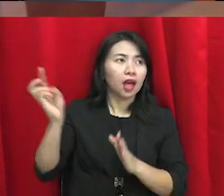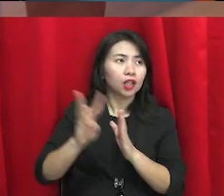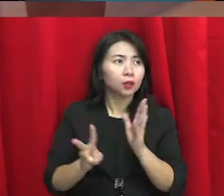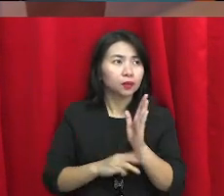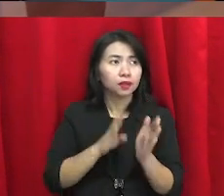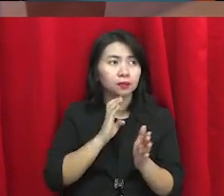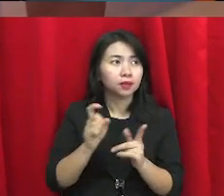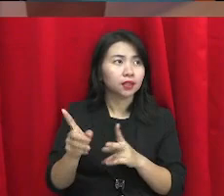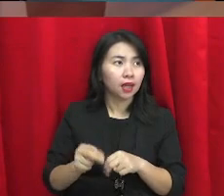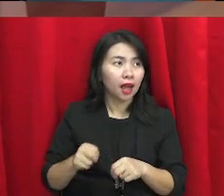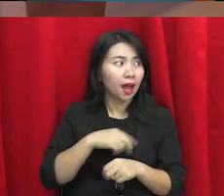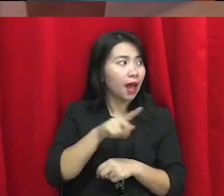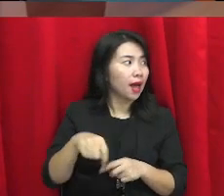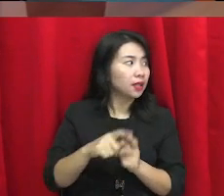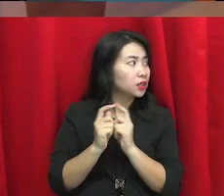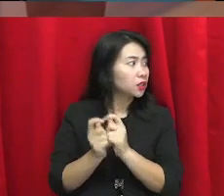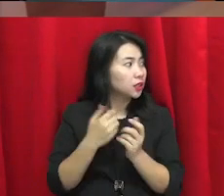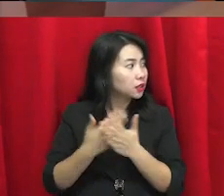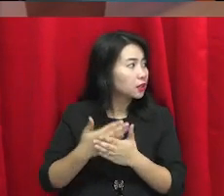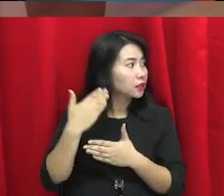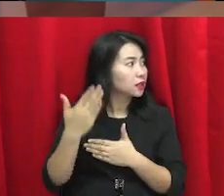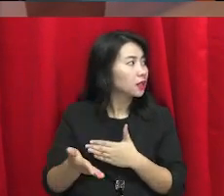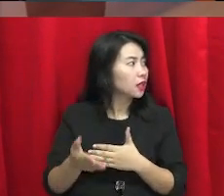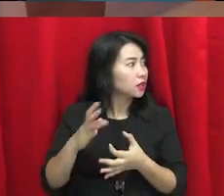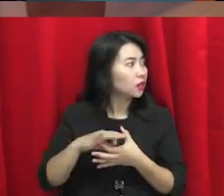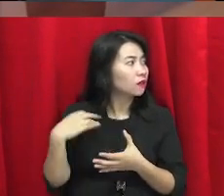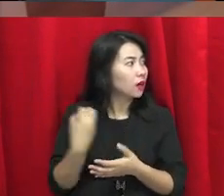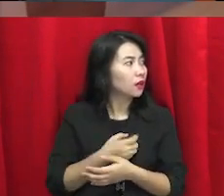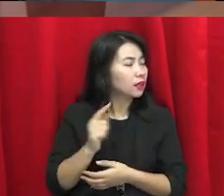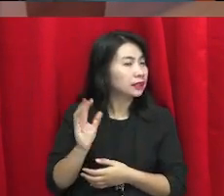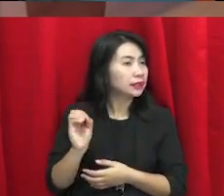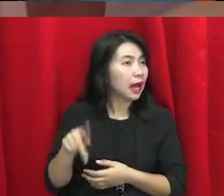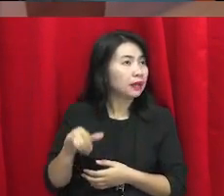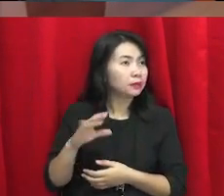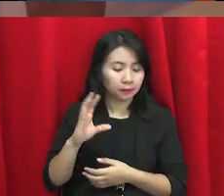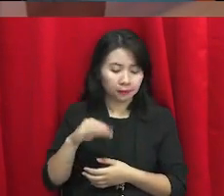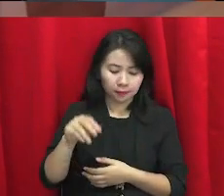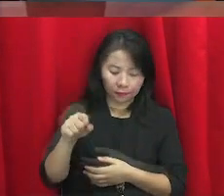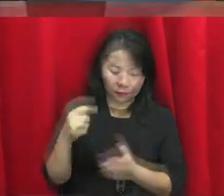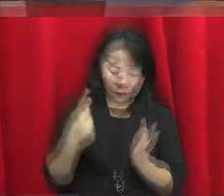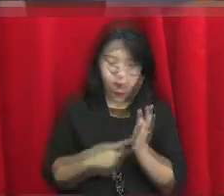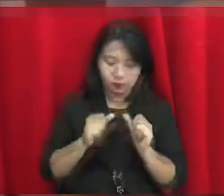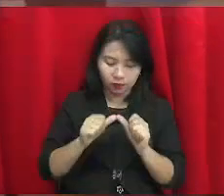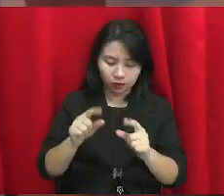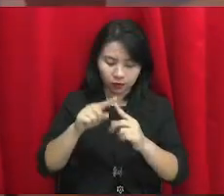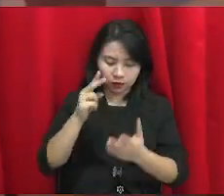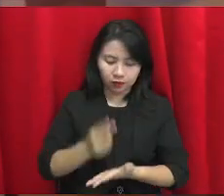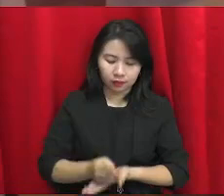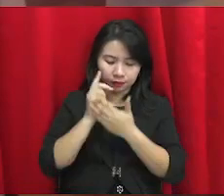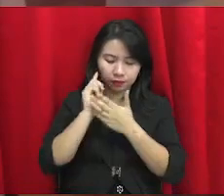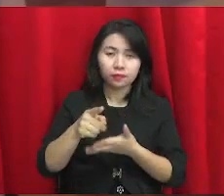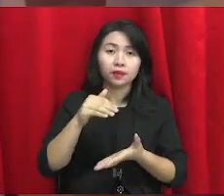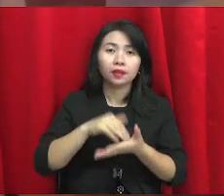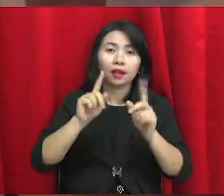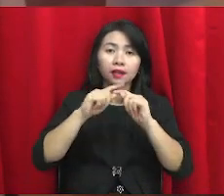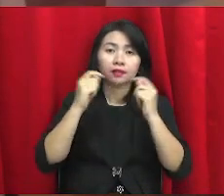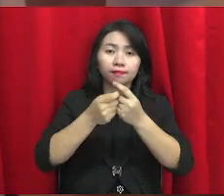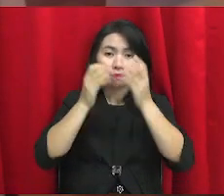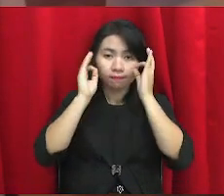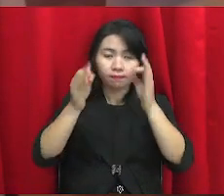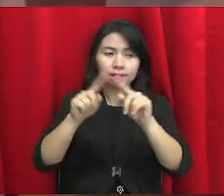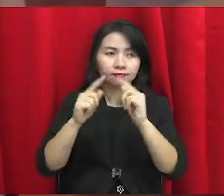At magsasama-sama tayo sa mga susunod pa natin mga topic. And I believe that this will continue to help you. Tandaan nyo, Team Focus, Team